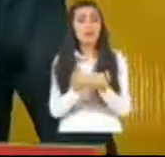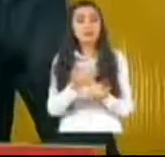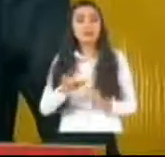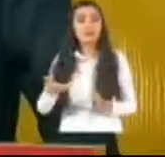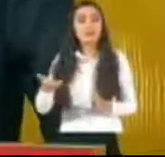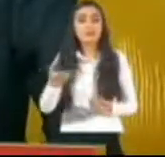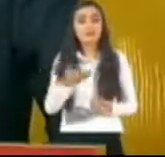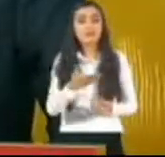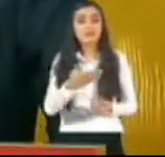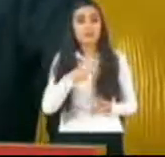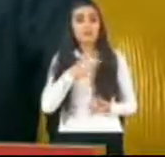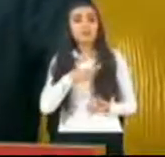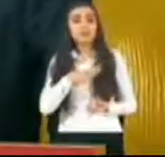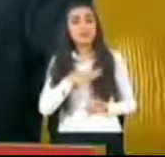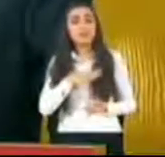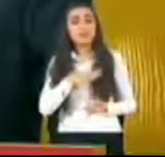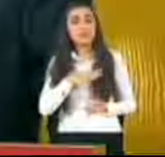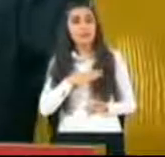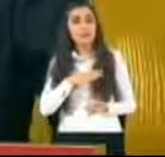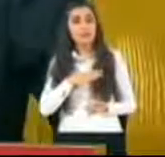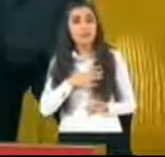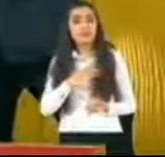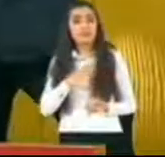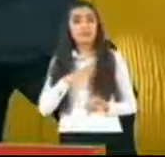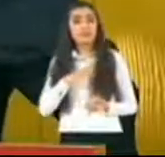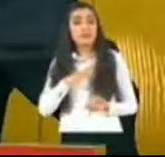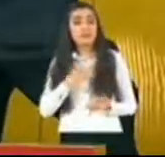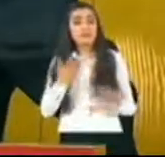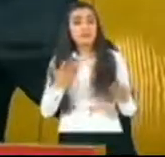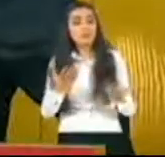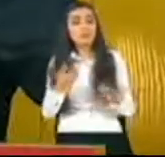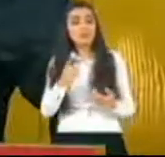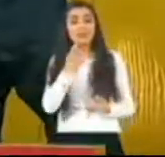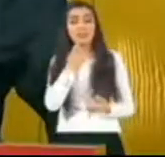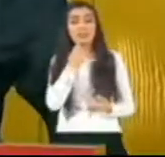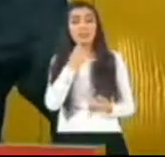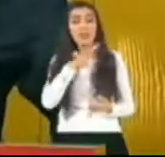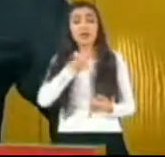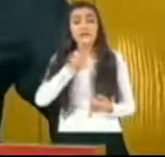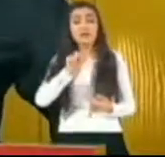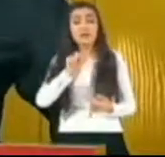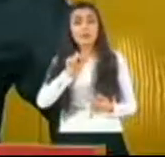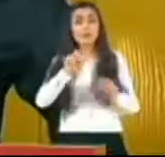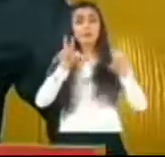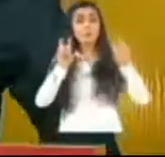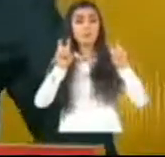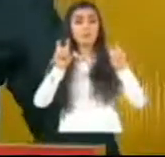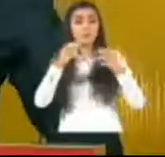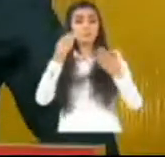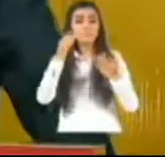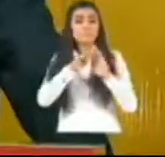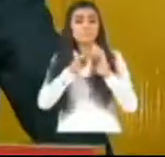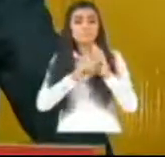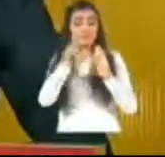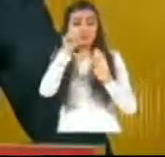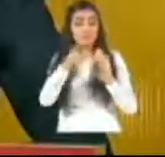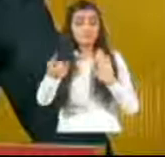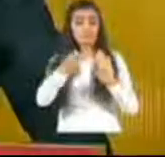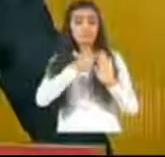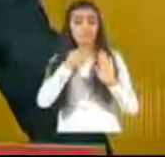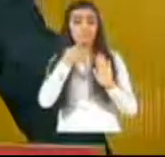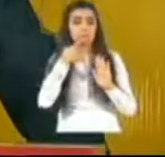kardeşlerimizin arzu, istek ve ihtiyaçları yılın tamamında gündemin en ön sıralarında yer